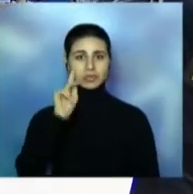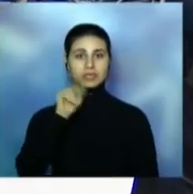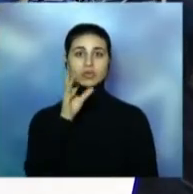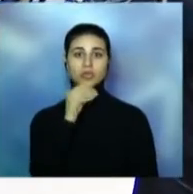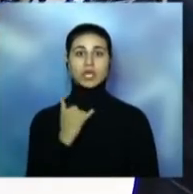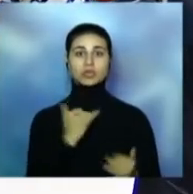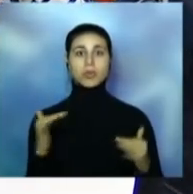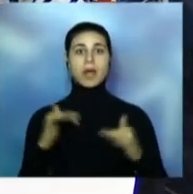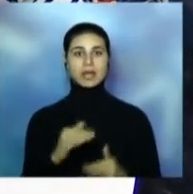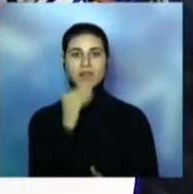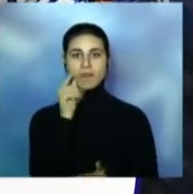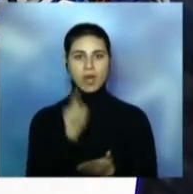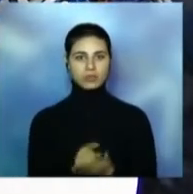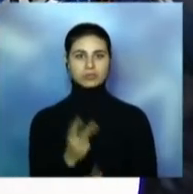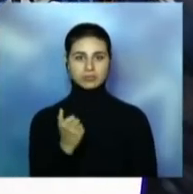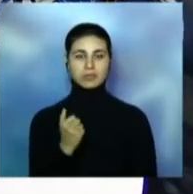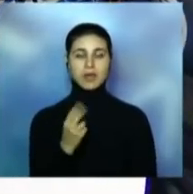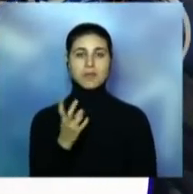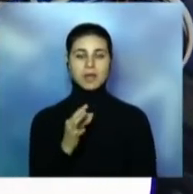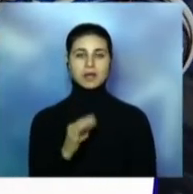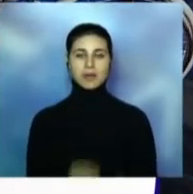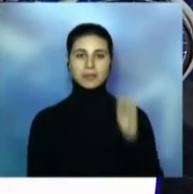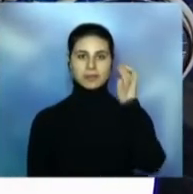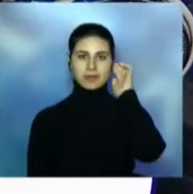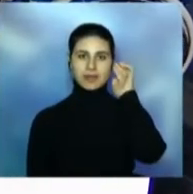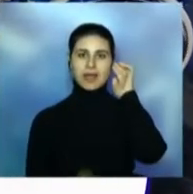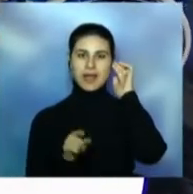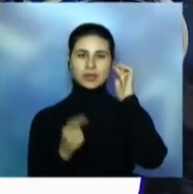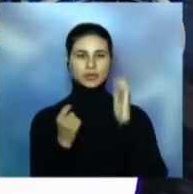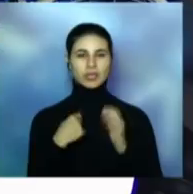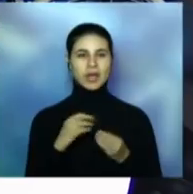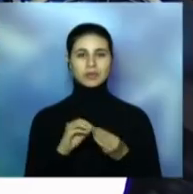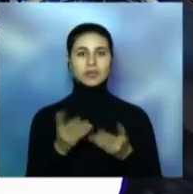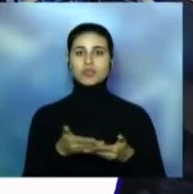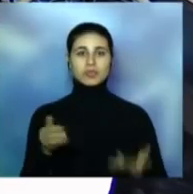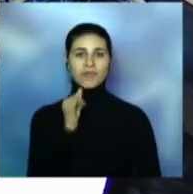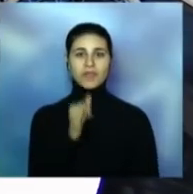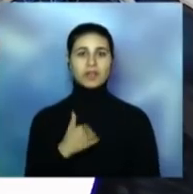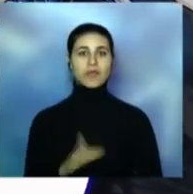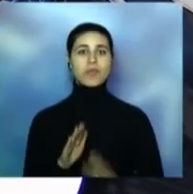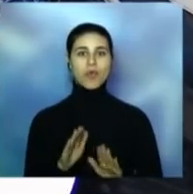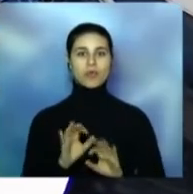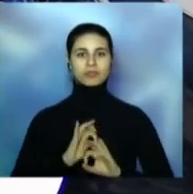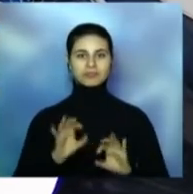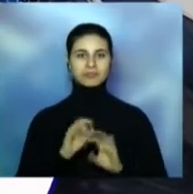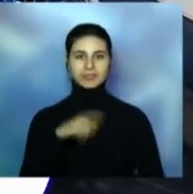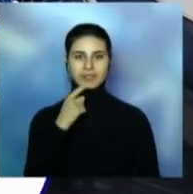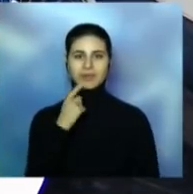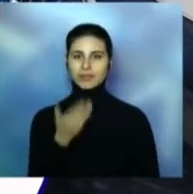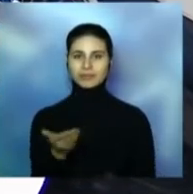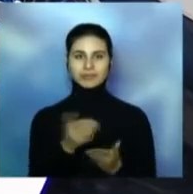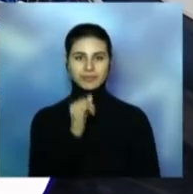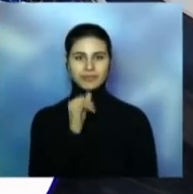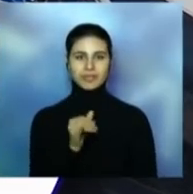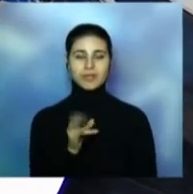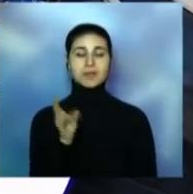რომ ყვებაზე არ იყოს საუბარი მაგრამ აქ ცოტა მოვიკოჭლებ, იმიტომ რომ მხოლოდ ვისაუბრებ და ვერაფრით გაგიმასპინძლებით,